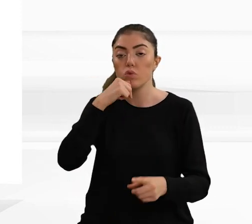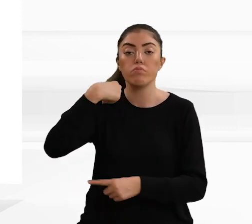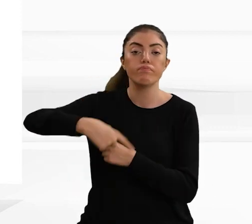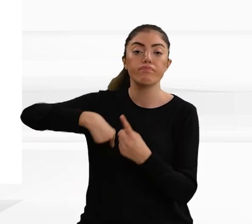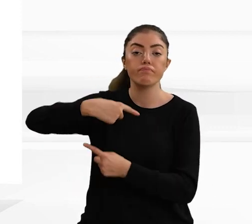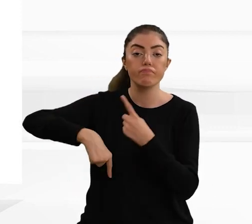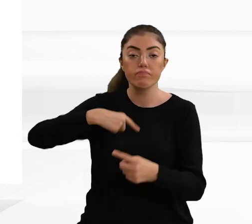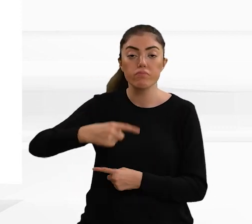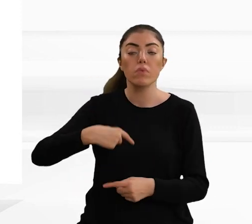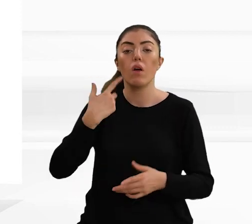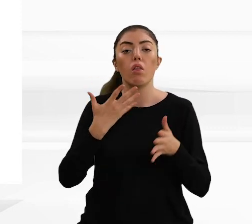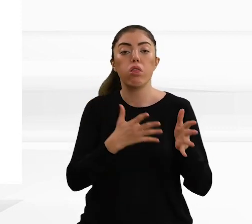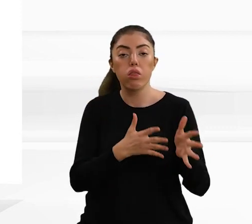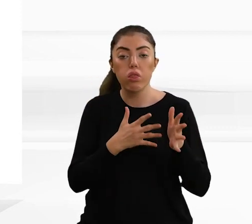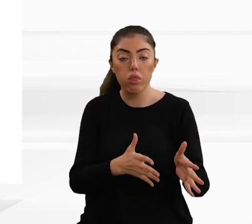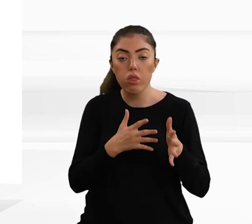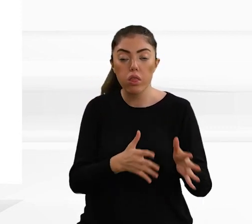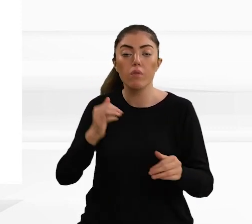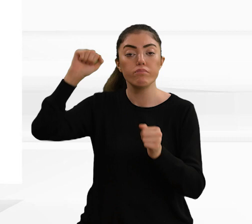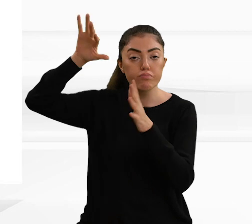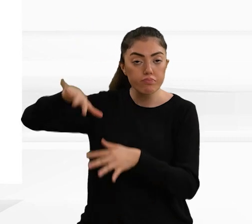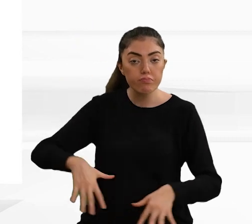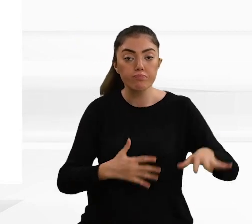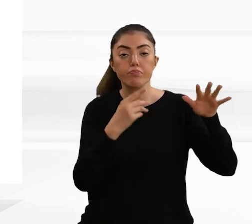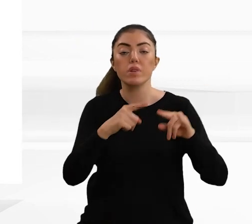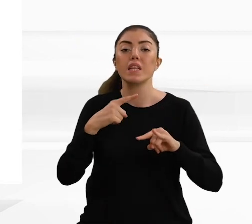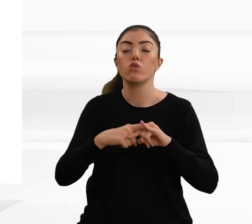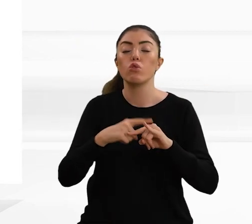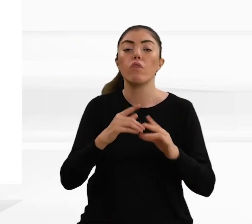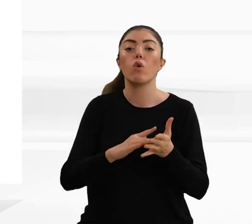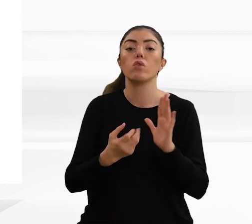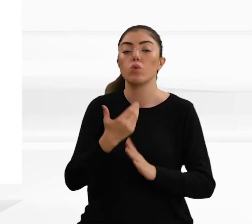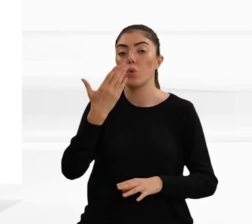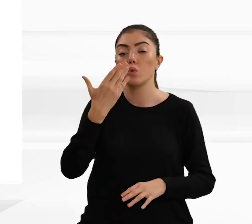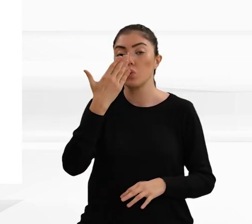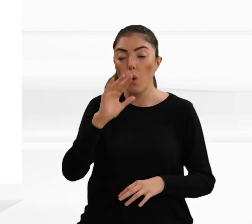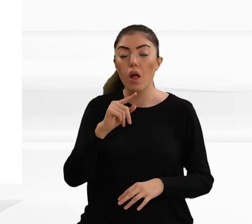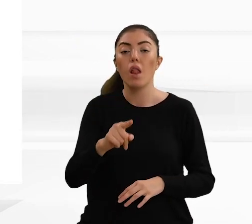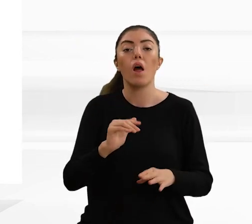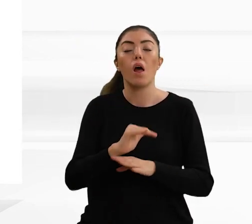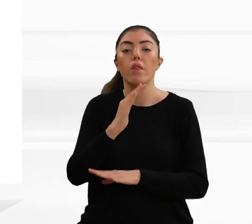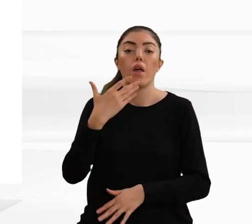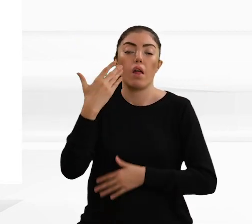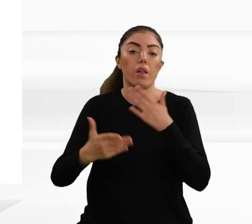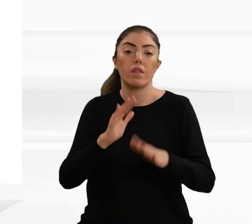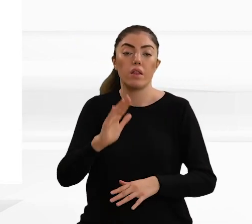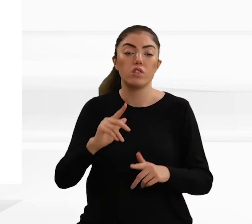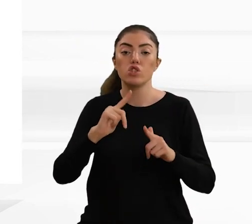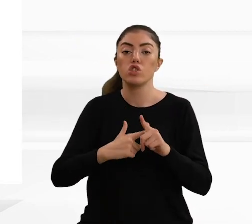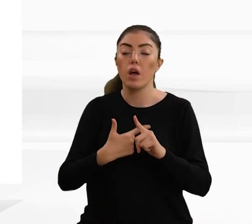döngüsünü akıntıları dalgaları ve hidrosferde meydana gelen Doğa olaylarını inceler